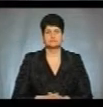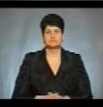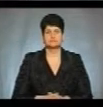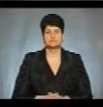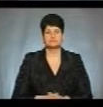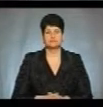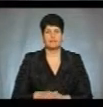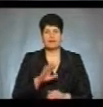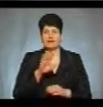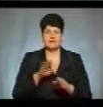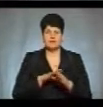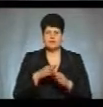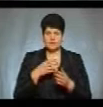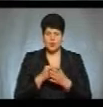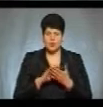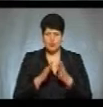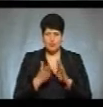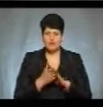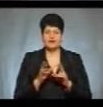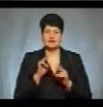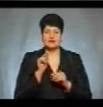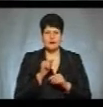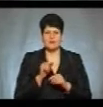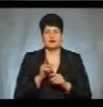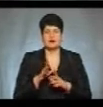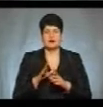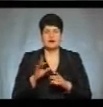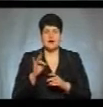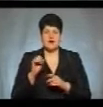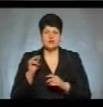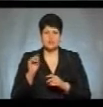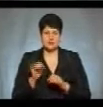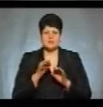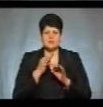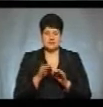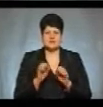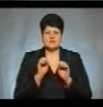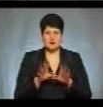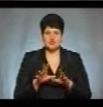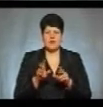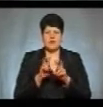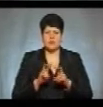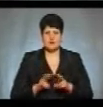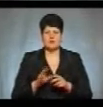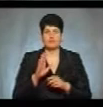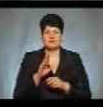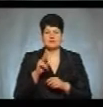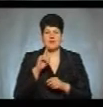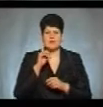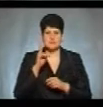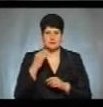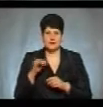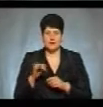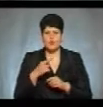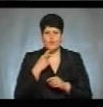Не виконав своєї ж умови, так речник штабу Петра Порошенка Олег Медведєв прокоментував здачу аналізів Володимиром Зеленським. Зокрема,